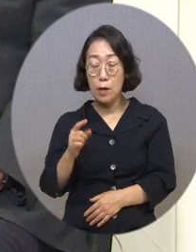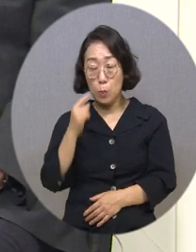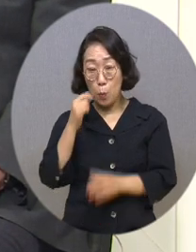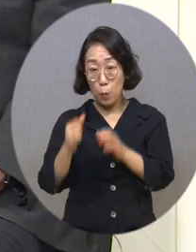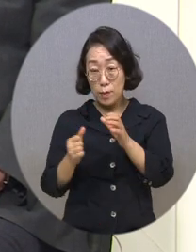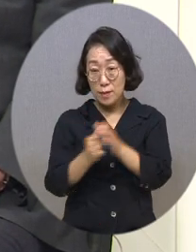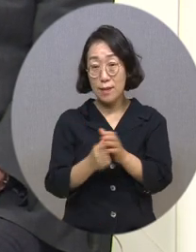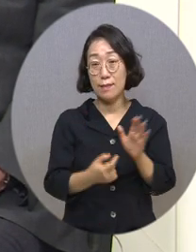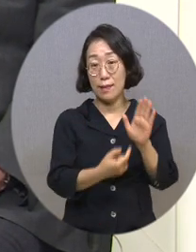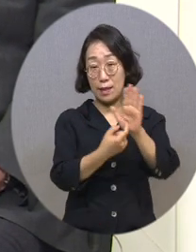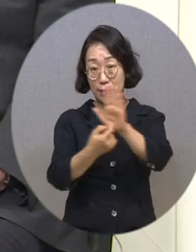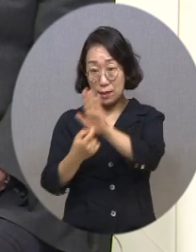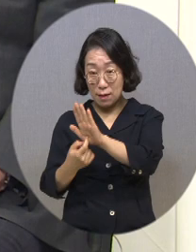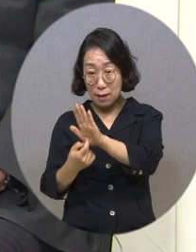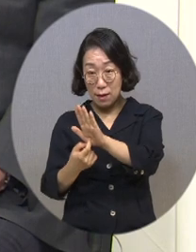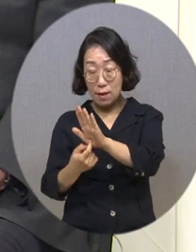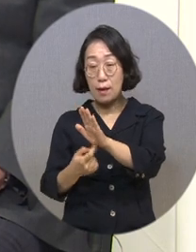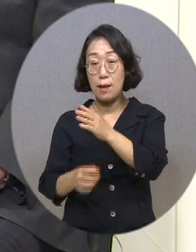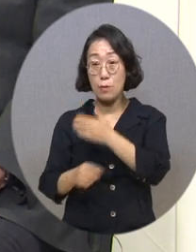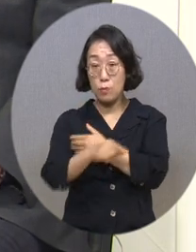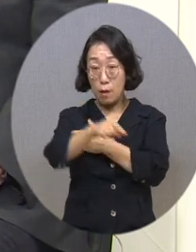그것도 수입이 되겠네요. 그렇죠.